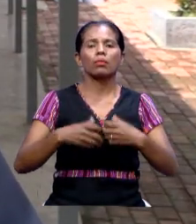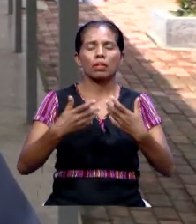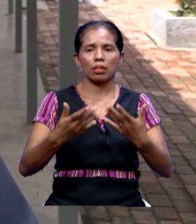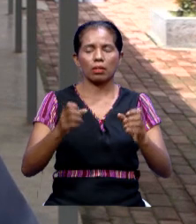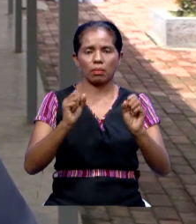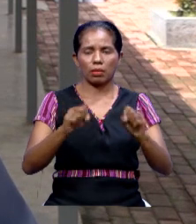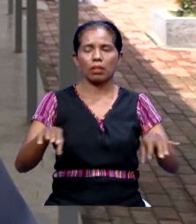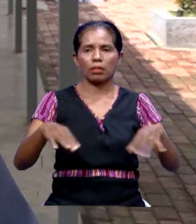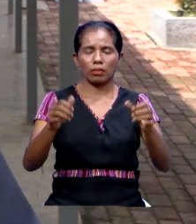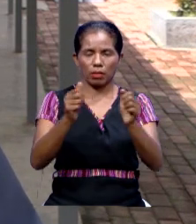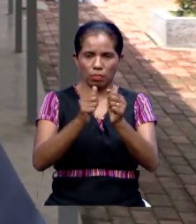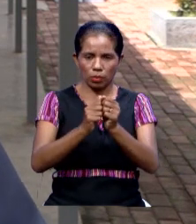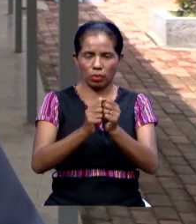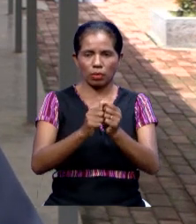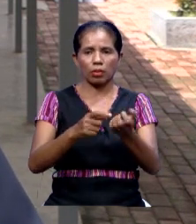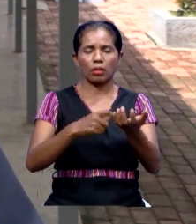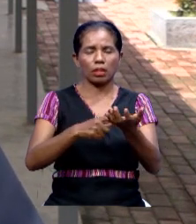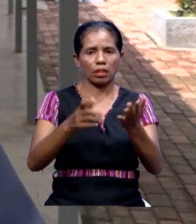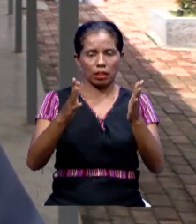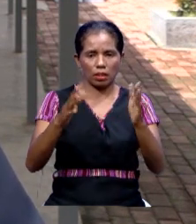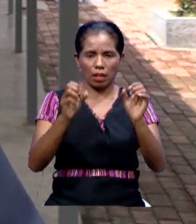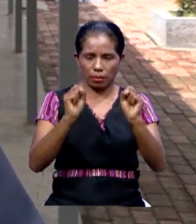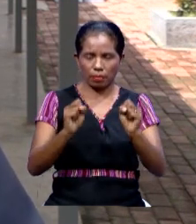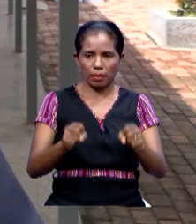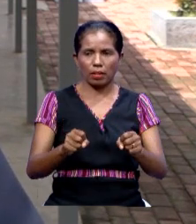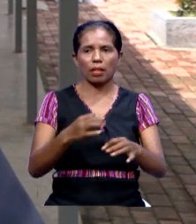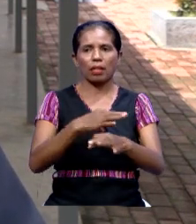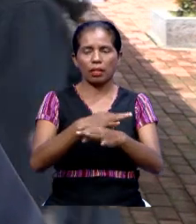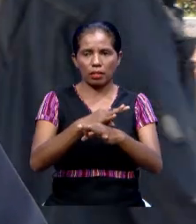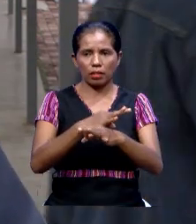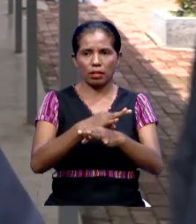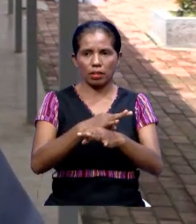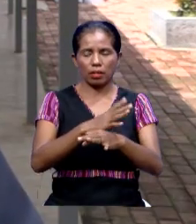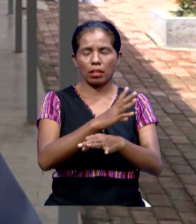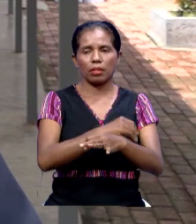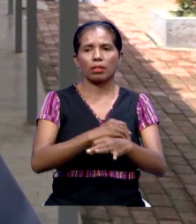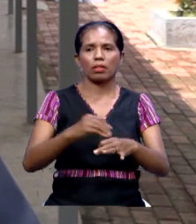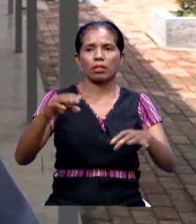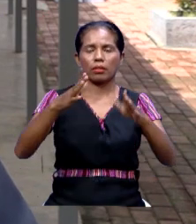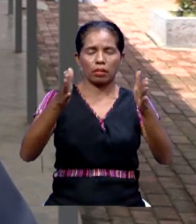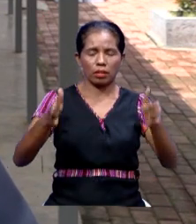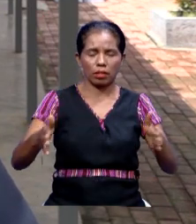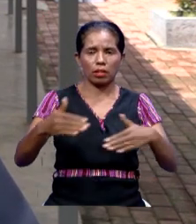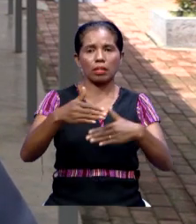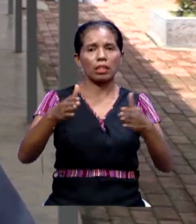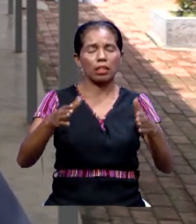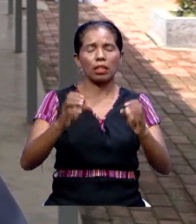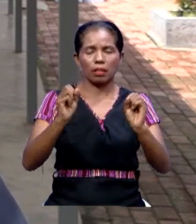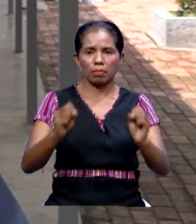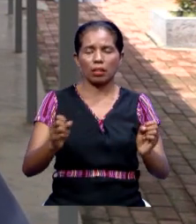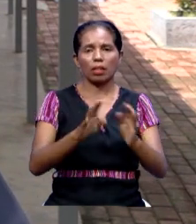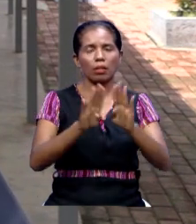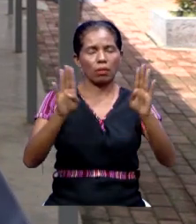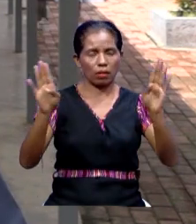ho técnico sir nebe, maka bele hadia generador sir, a tu nune emergência sir, bele loke nite ka ahi